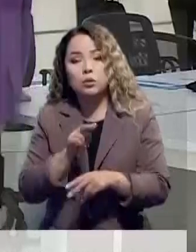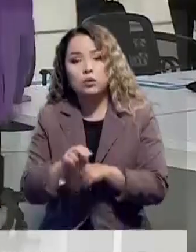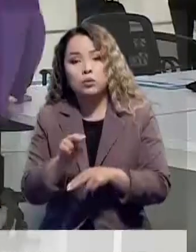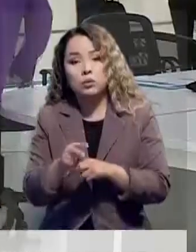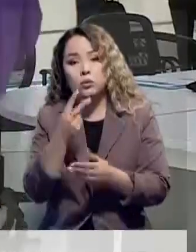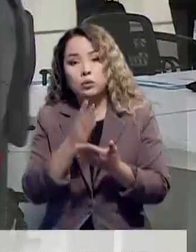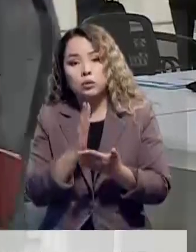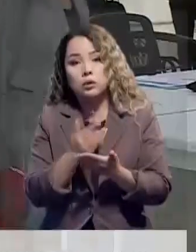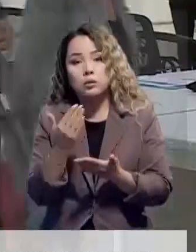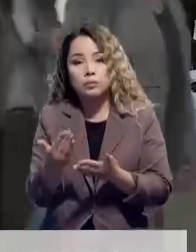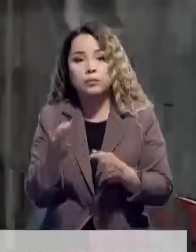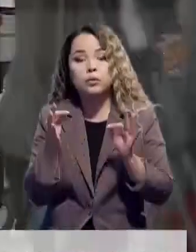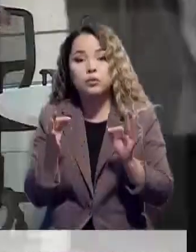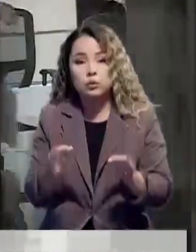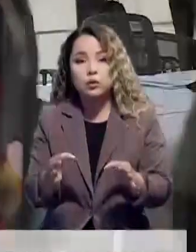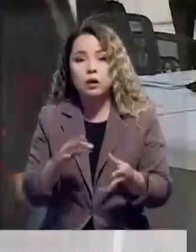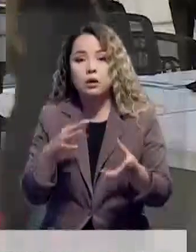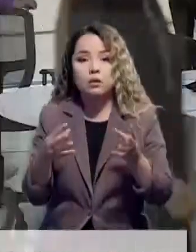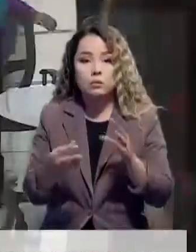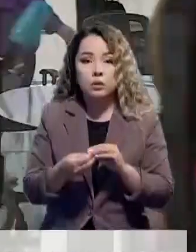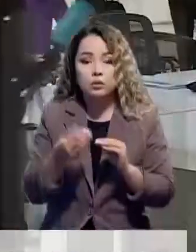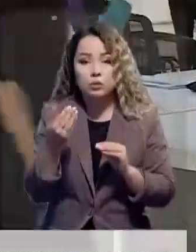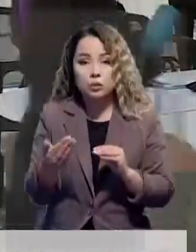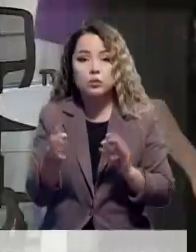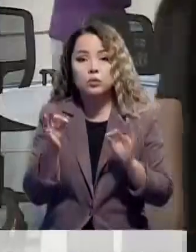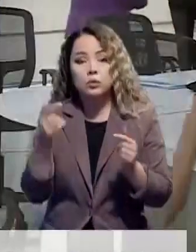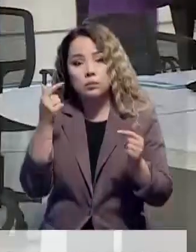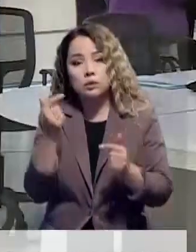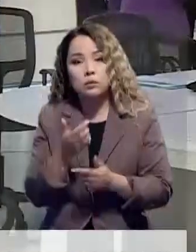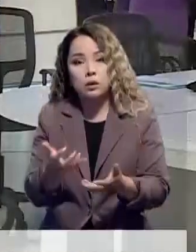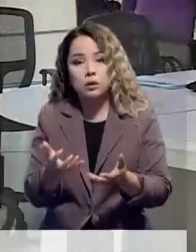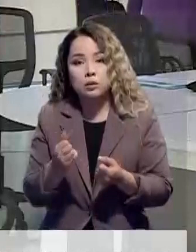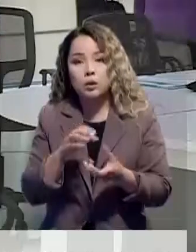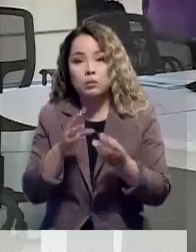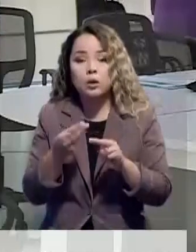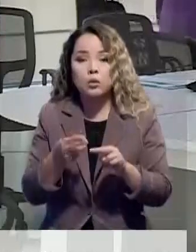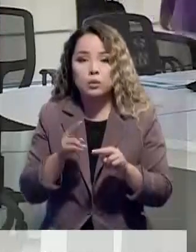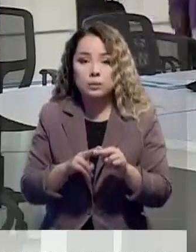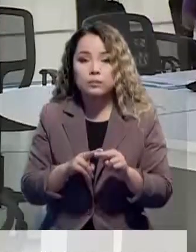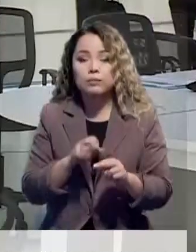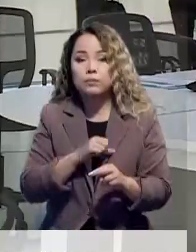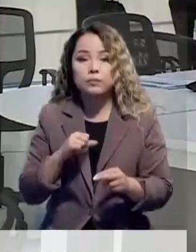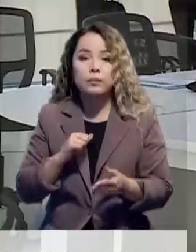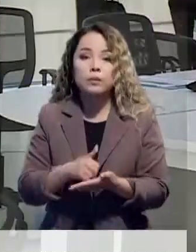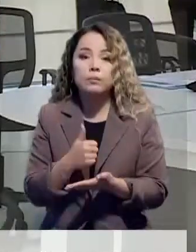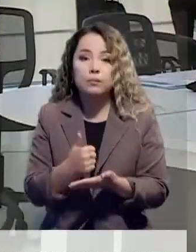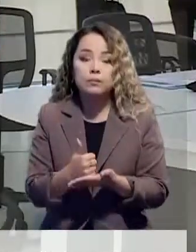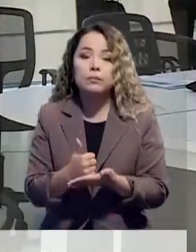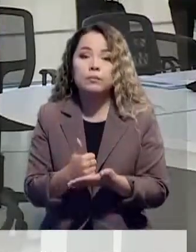үйрету, оның мынау дұрыс қалыптасуы, дұрыс білім алуы осының барлығы мынау ең бірінші